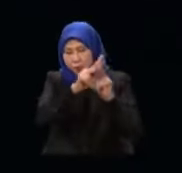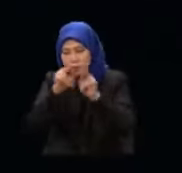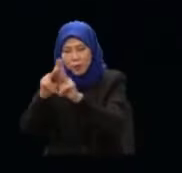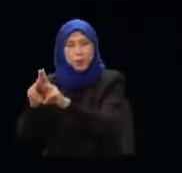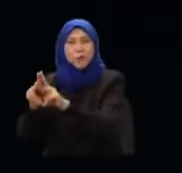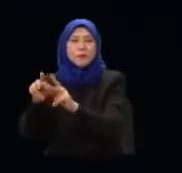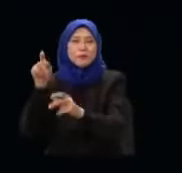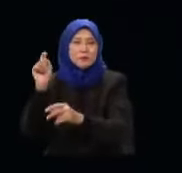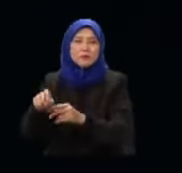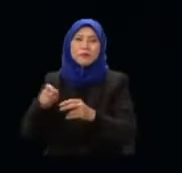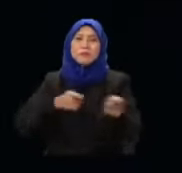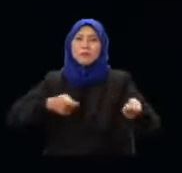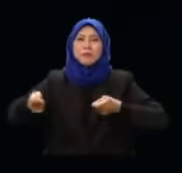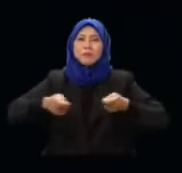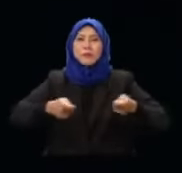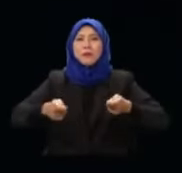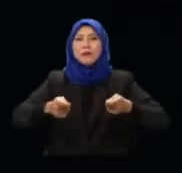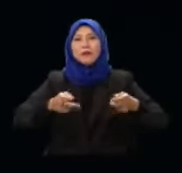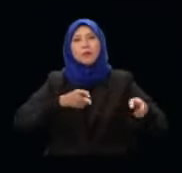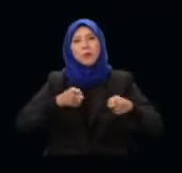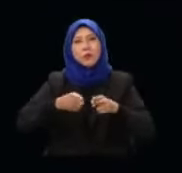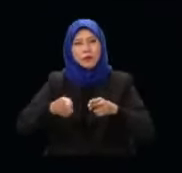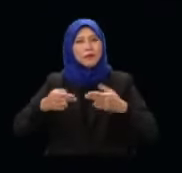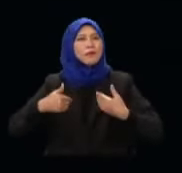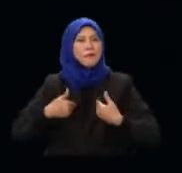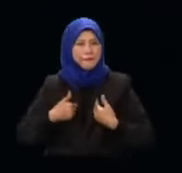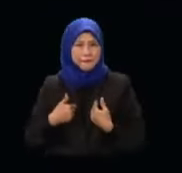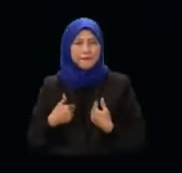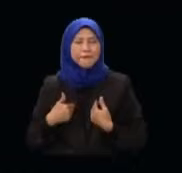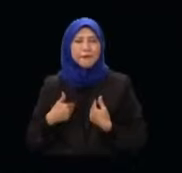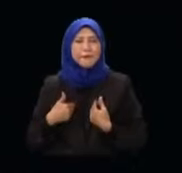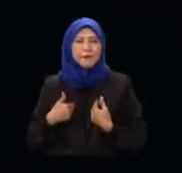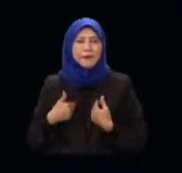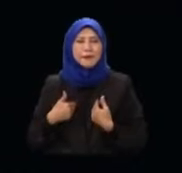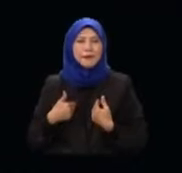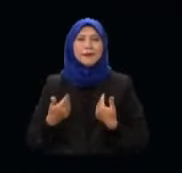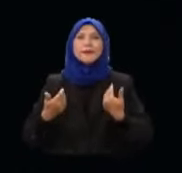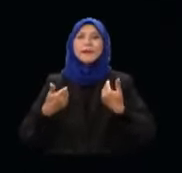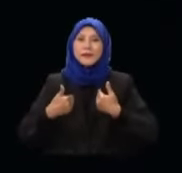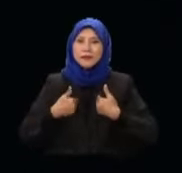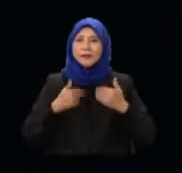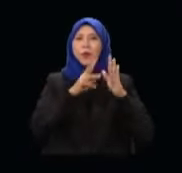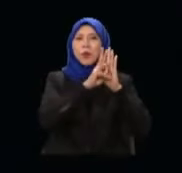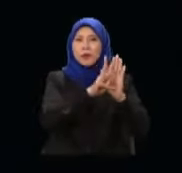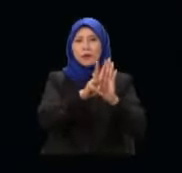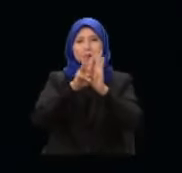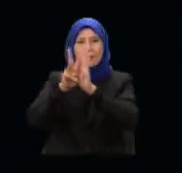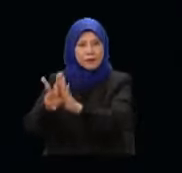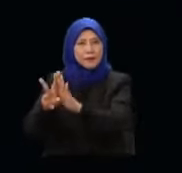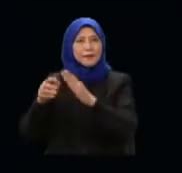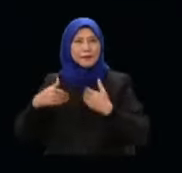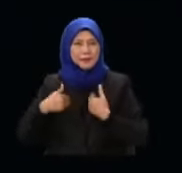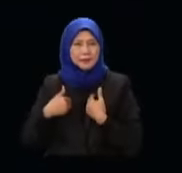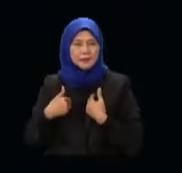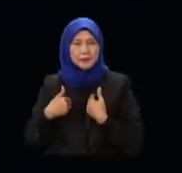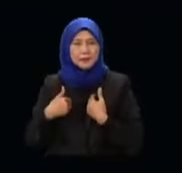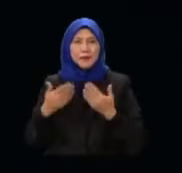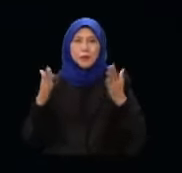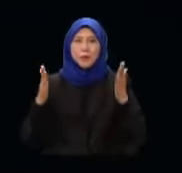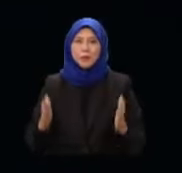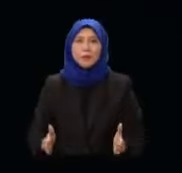haur Ya ampun takbiran kerajaan itu aduh aduh aduh wakil-wakilnya ada